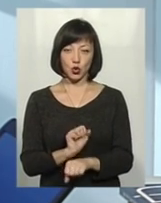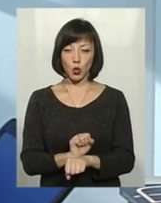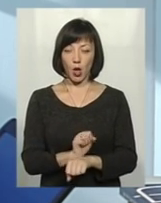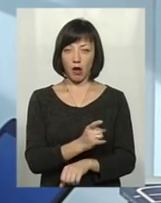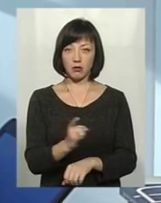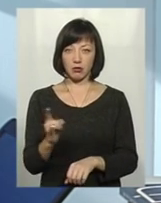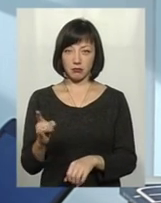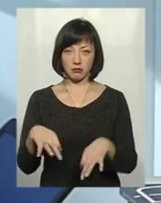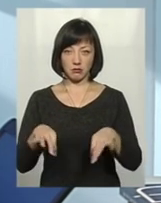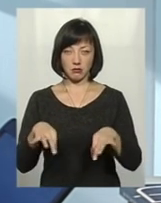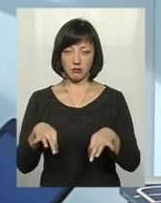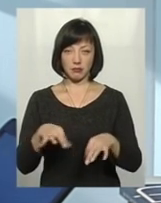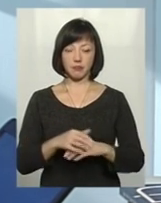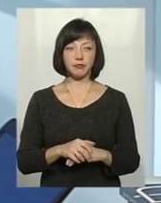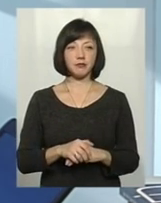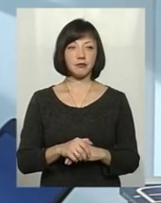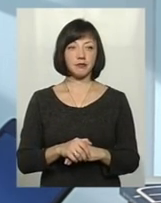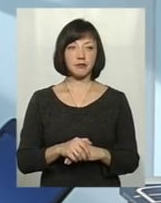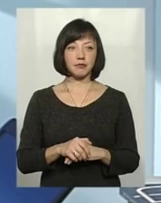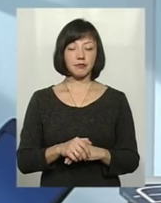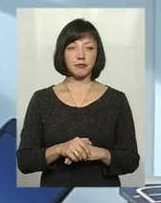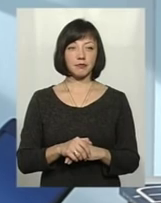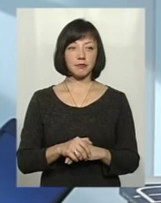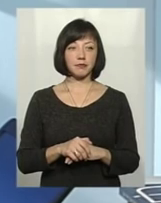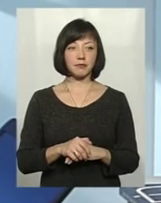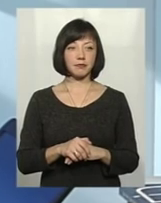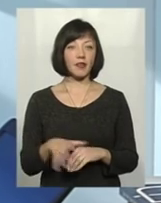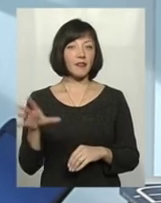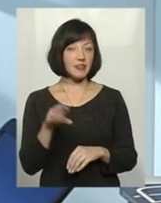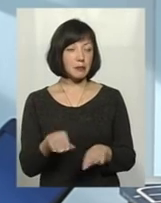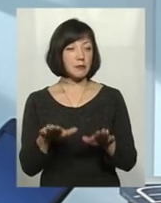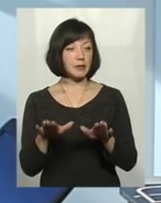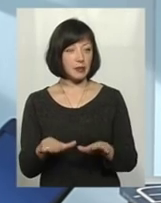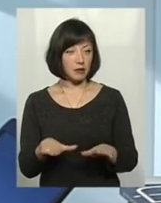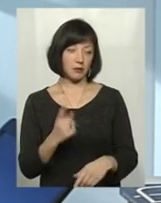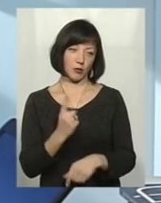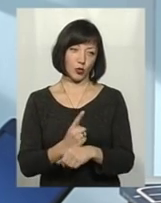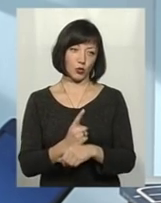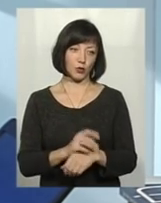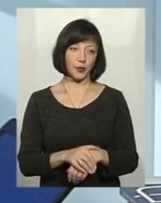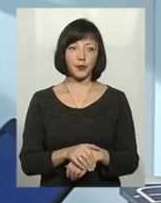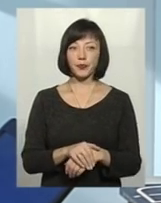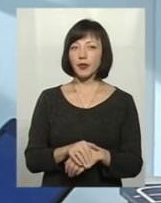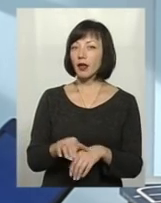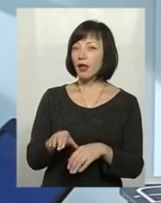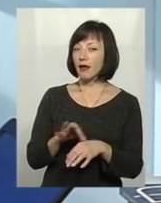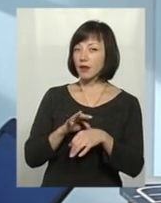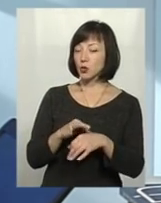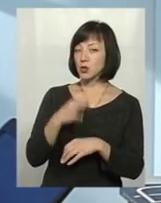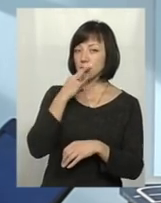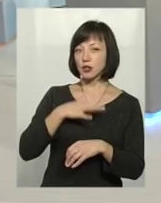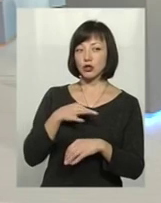зупинка транспортних засобів. Ви бачите, всі місця, в яких заборонено. Скажіть, будь ласка,